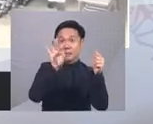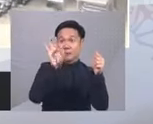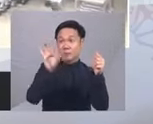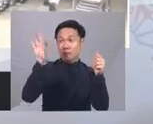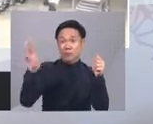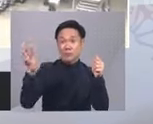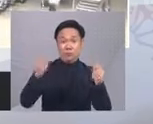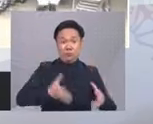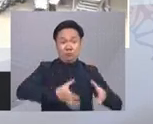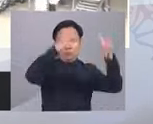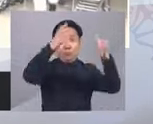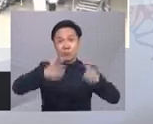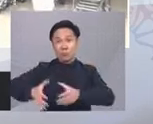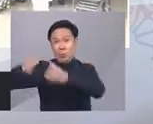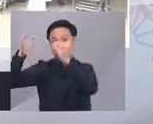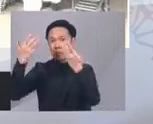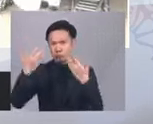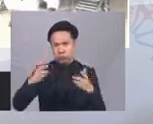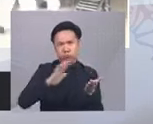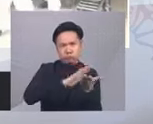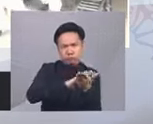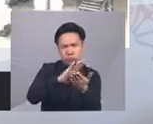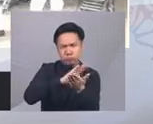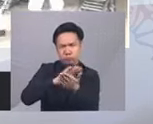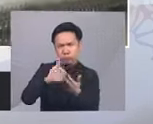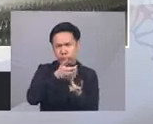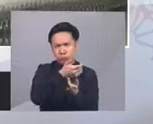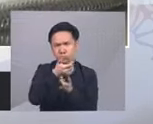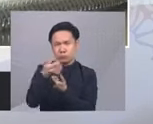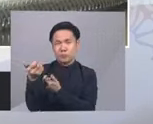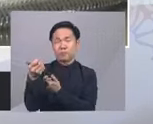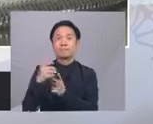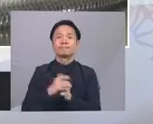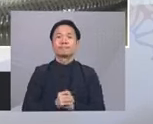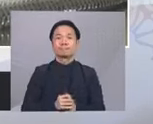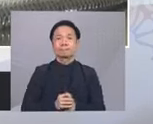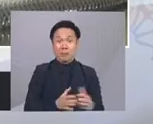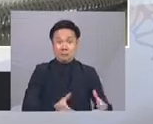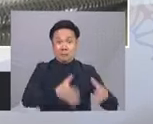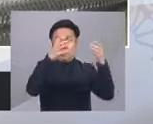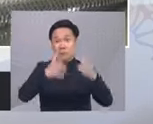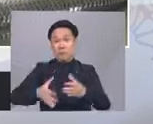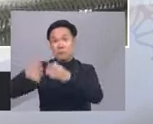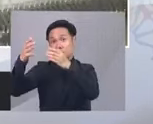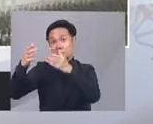10,996 premis telah disanitasi yang terdiri daripada